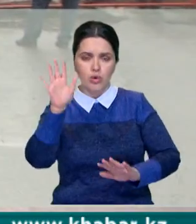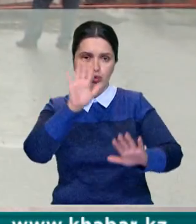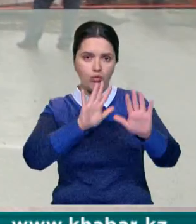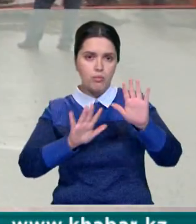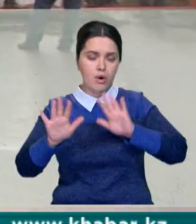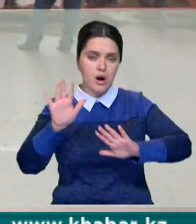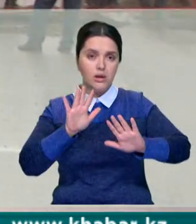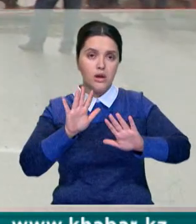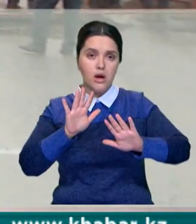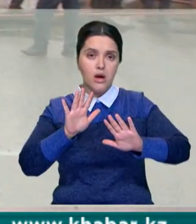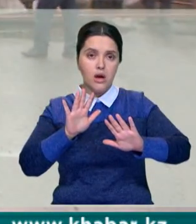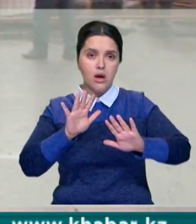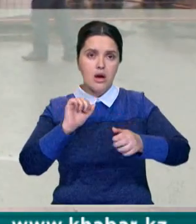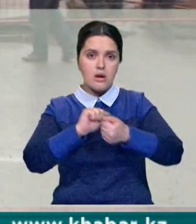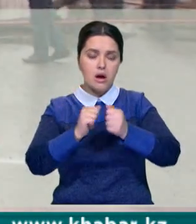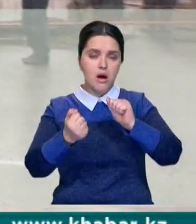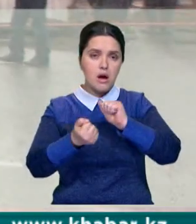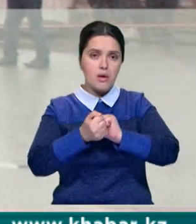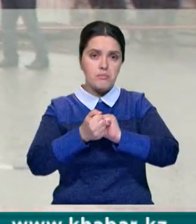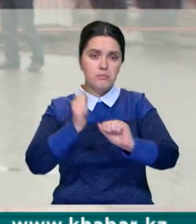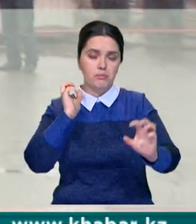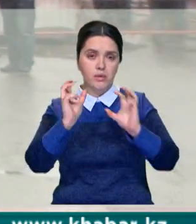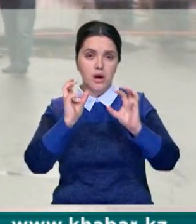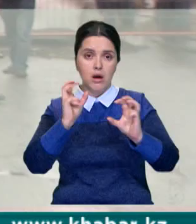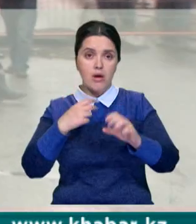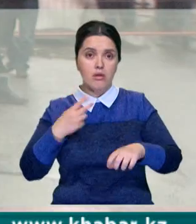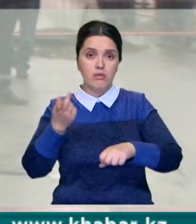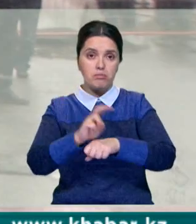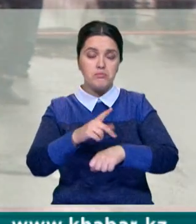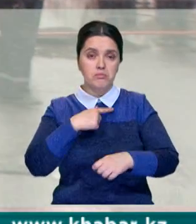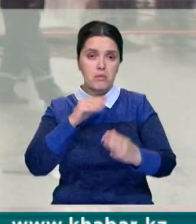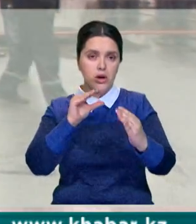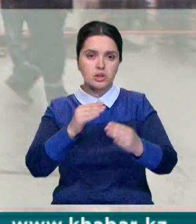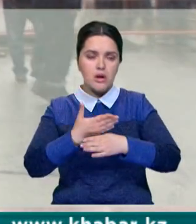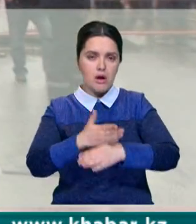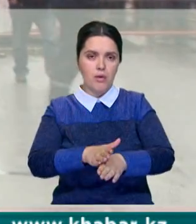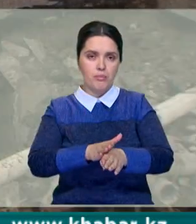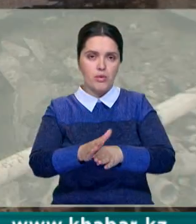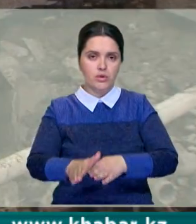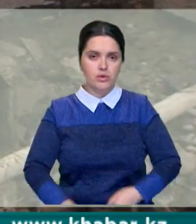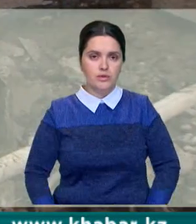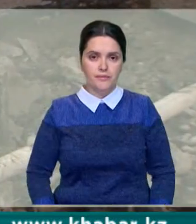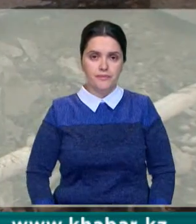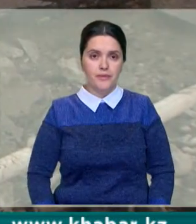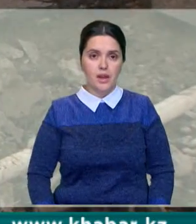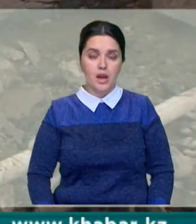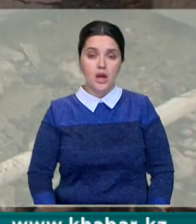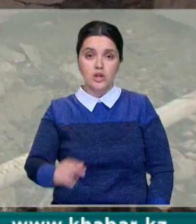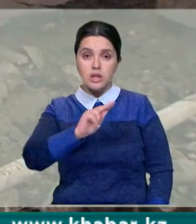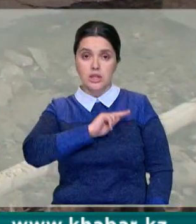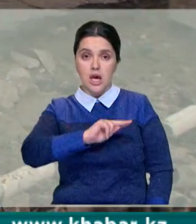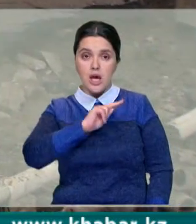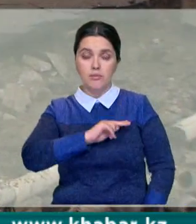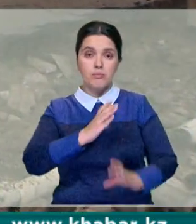такой был, и камни летели. Вышел, посмотрел, машину разбило всю полностью. В настоящее время